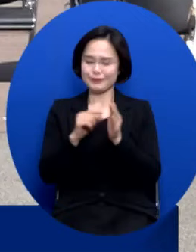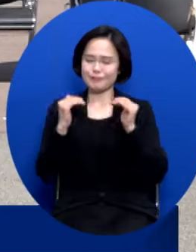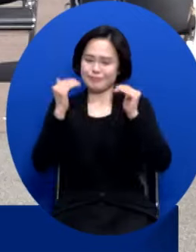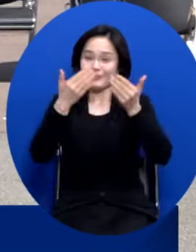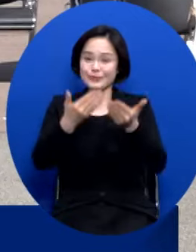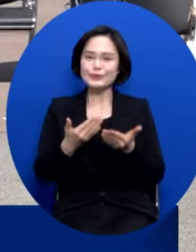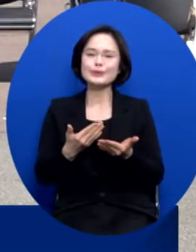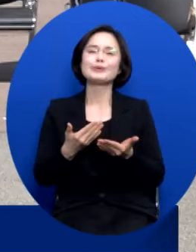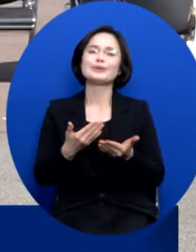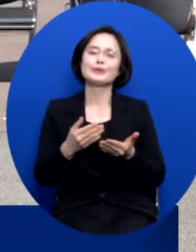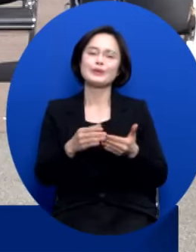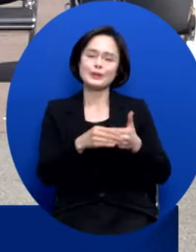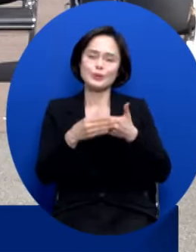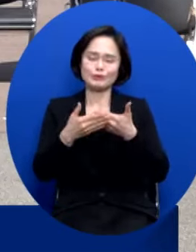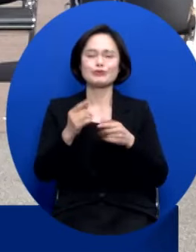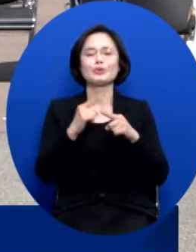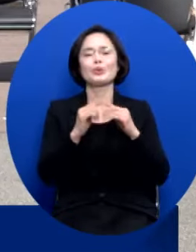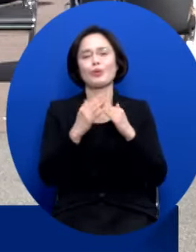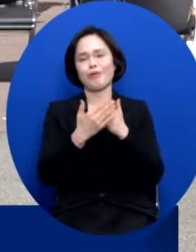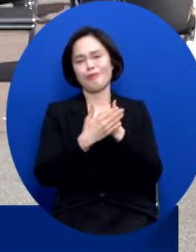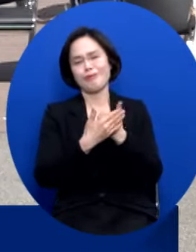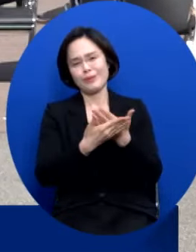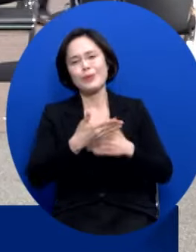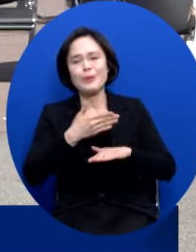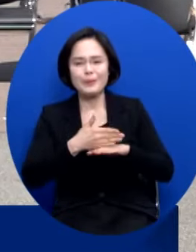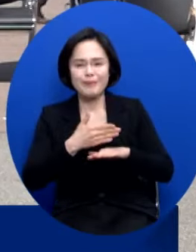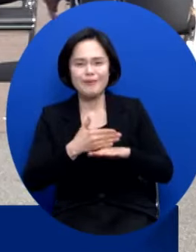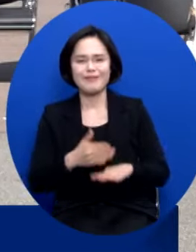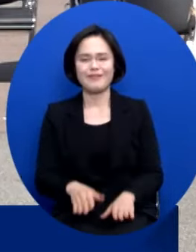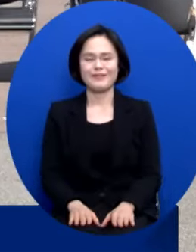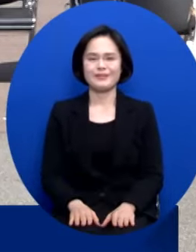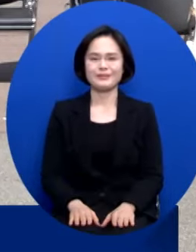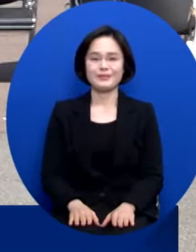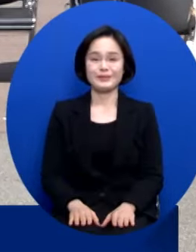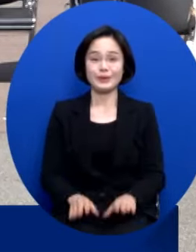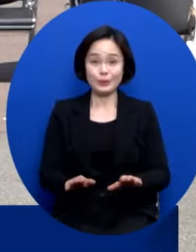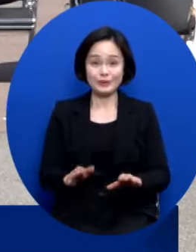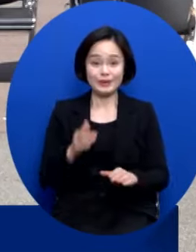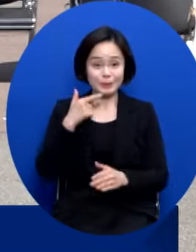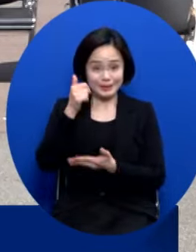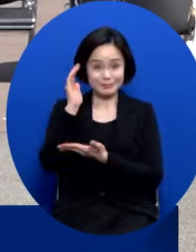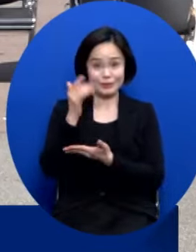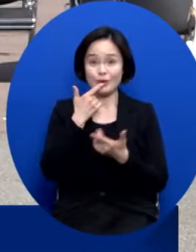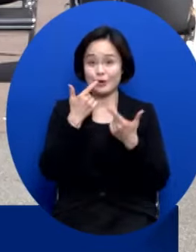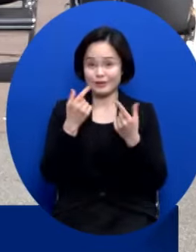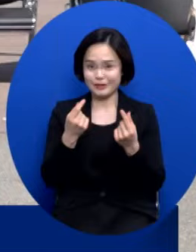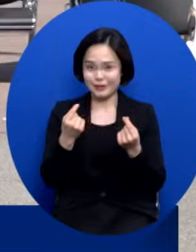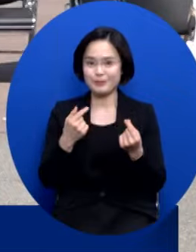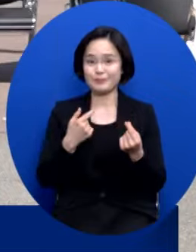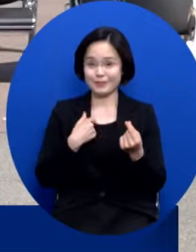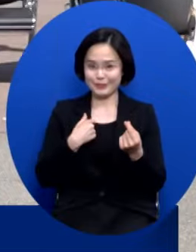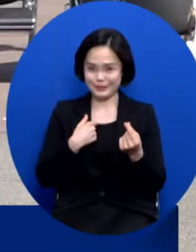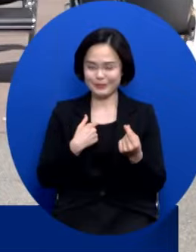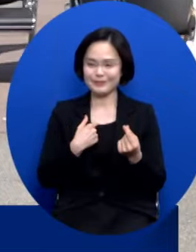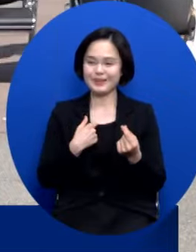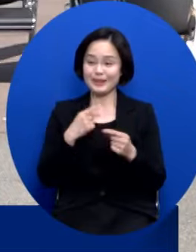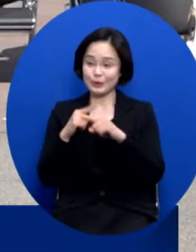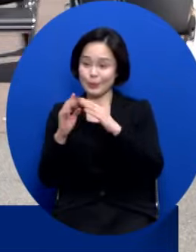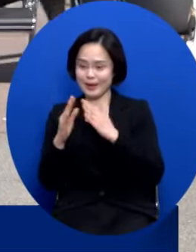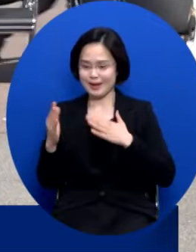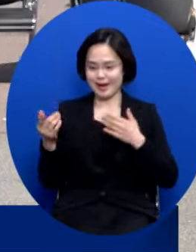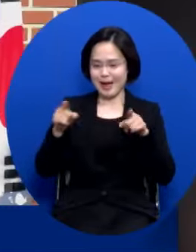하고 또 그 교회가 오늘 목사님 설교처럼 몸된 지체로서 이렇게 저도 함께 성장하는